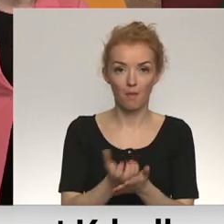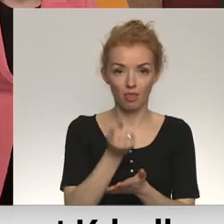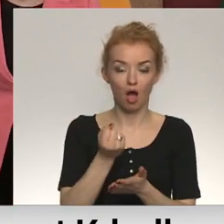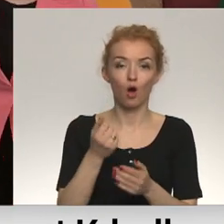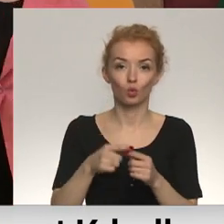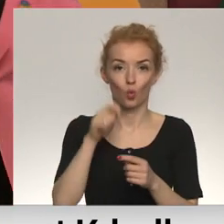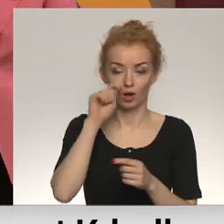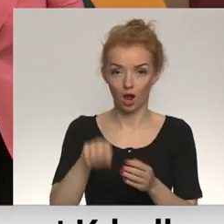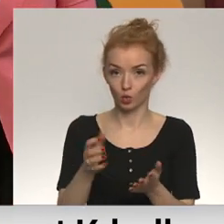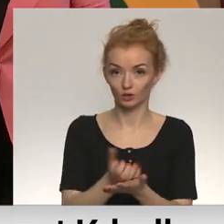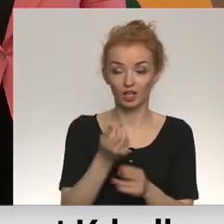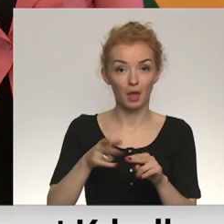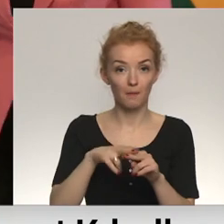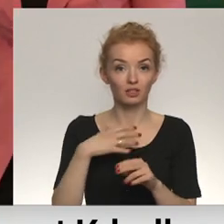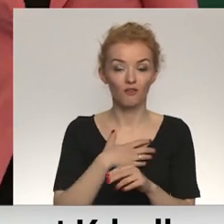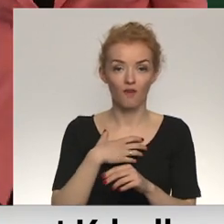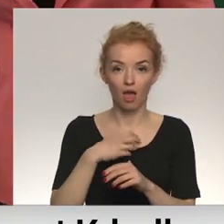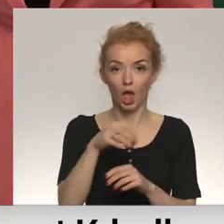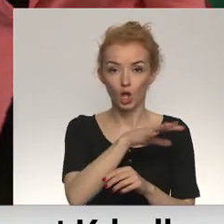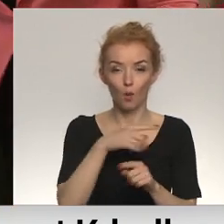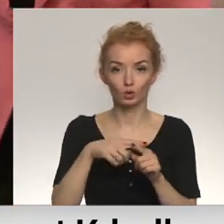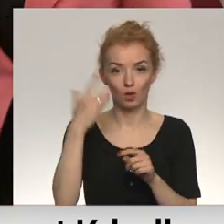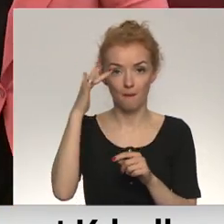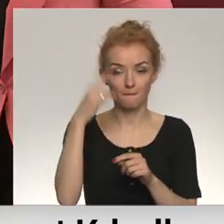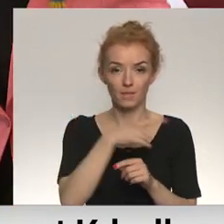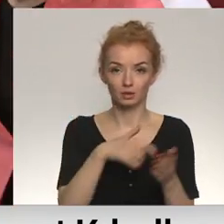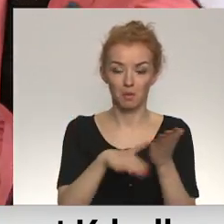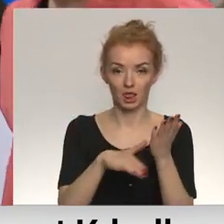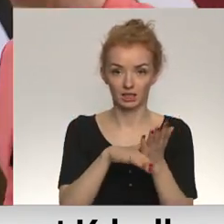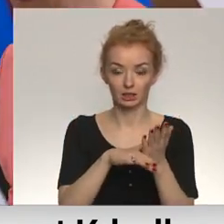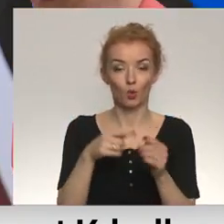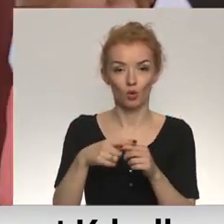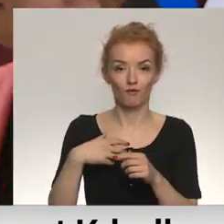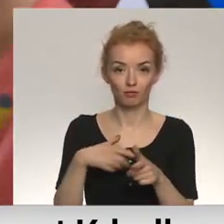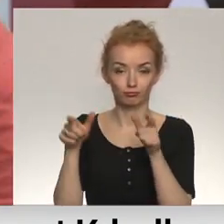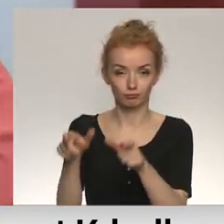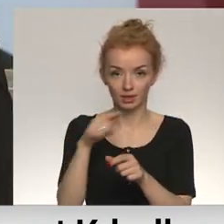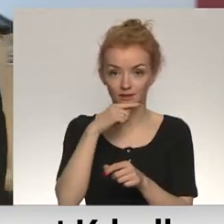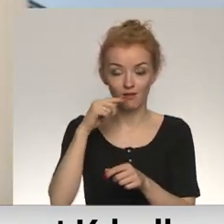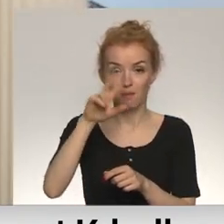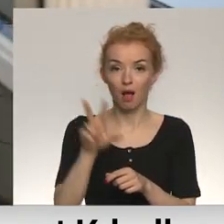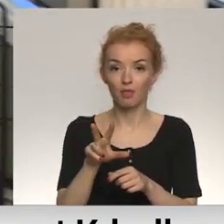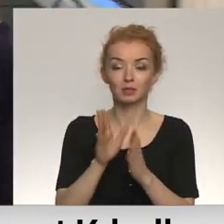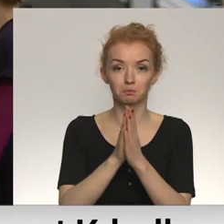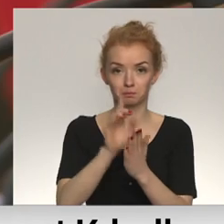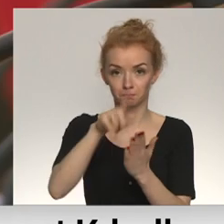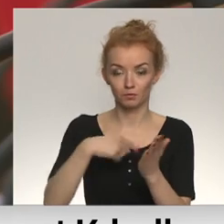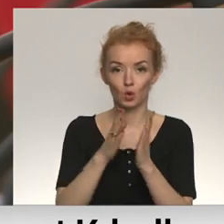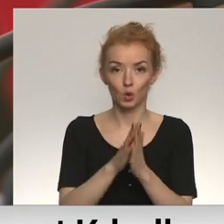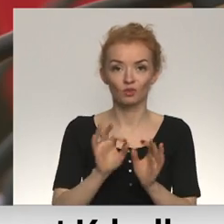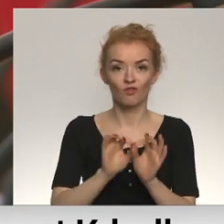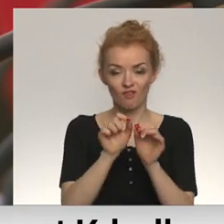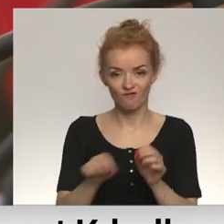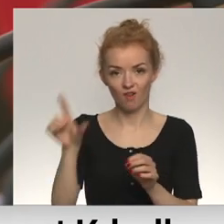uzvaru. Tāpēc vajadzīga rietumu valstu ieroču Ukrainai un sankcijas Krievijai. Baltijas valstis prasīs ieviest pēc iespējas stingrākus